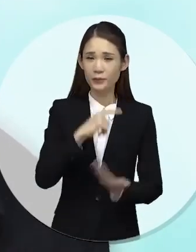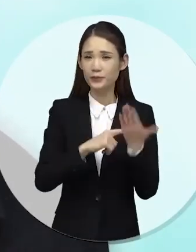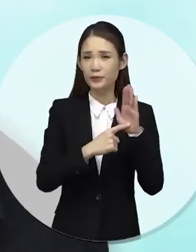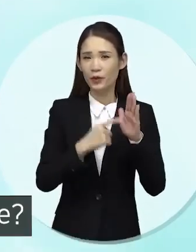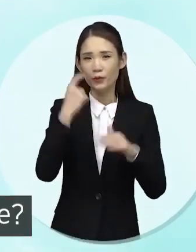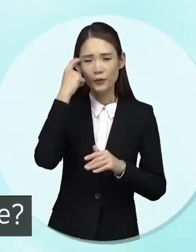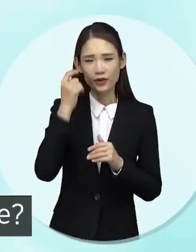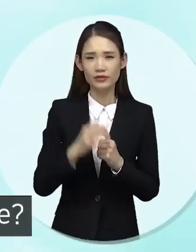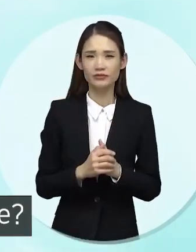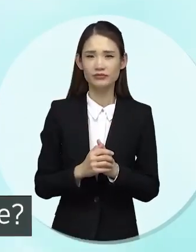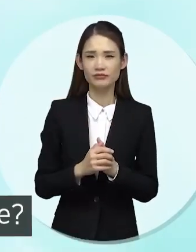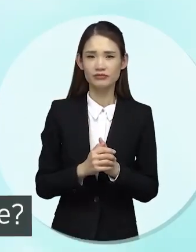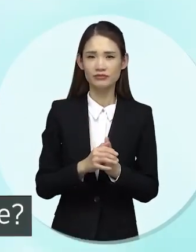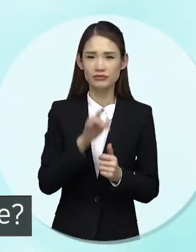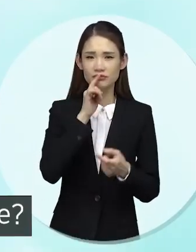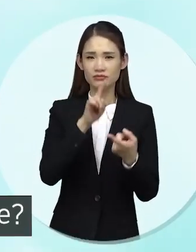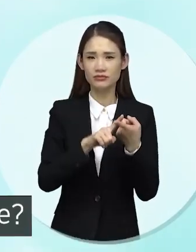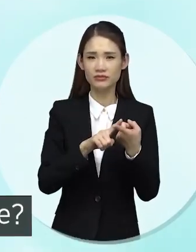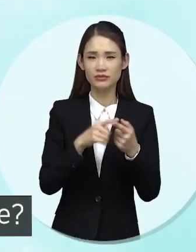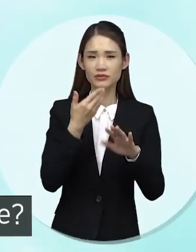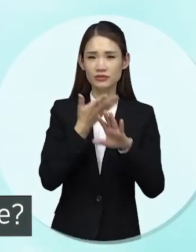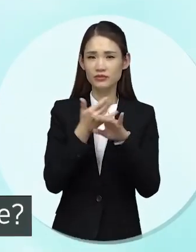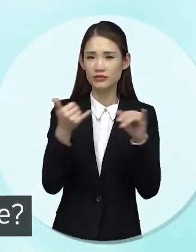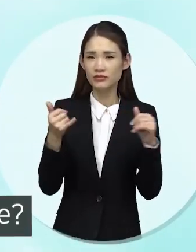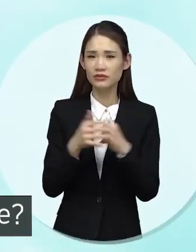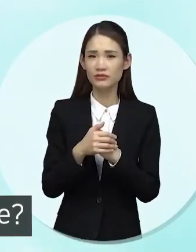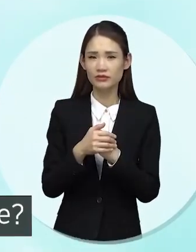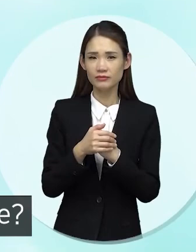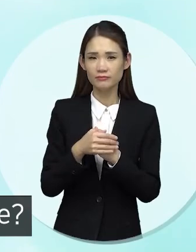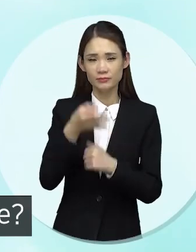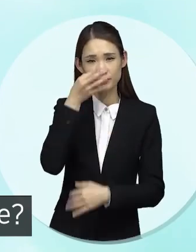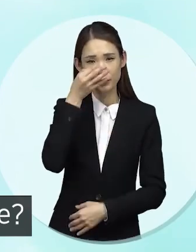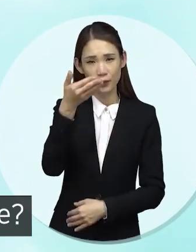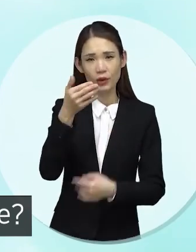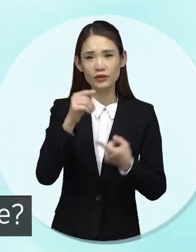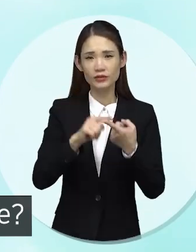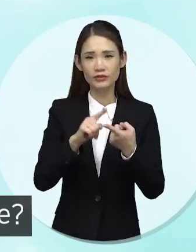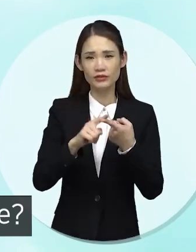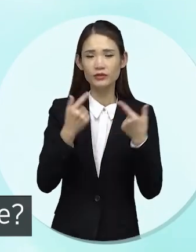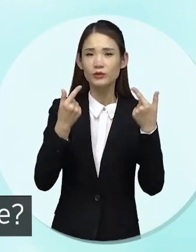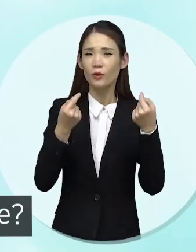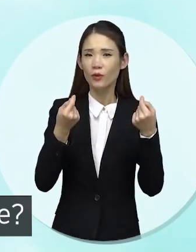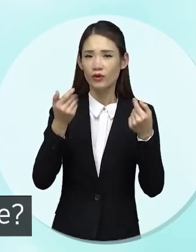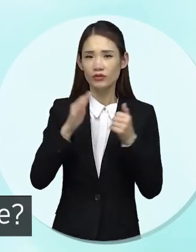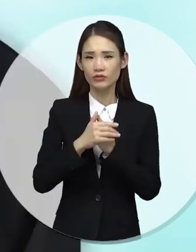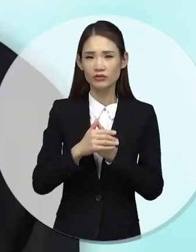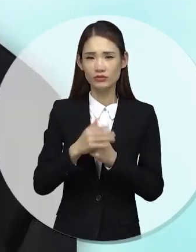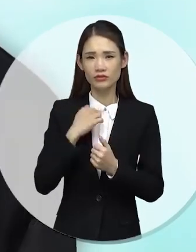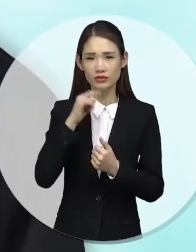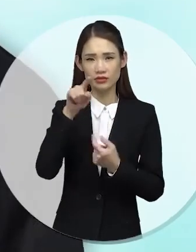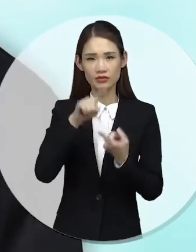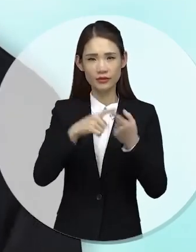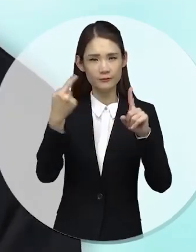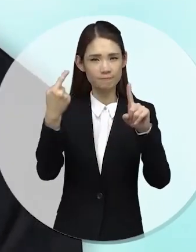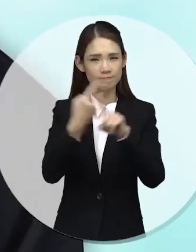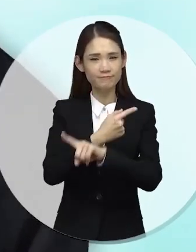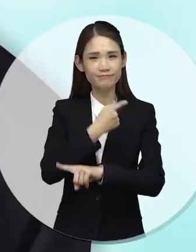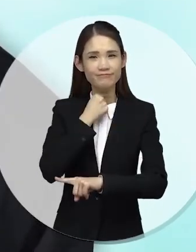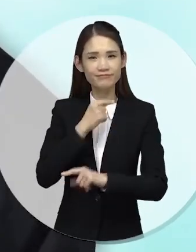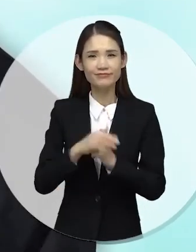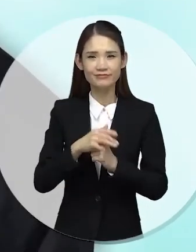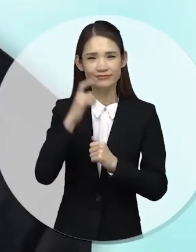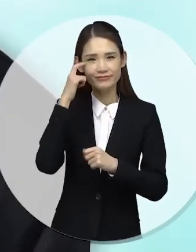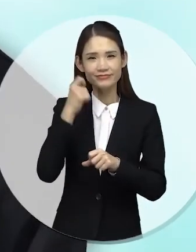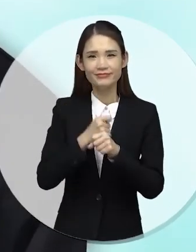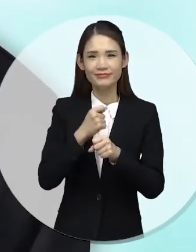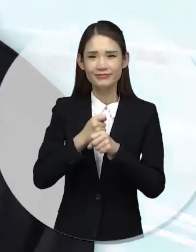아름답게만 나올까? 말 그대로 다른 사람이랑 그런 보여지는 부분에 있어서는 같은데 내가 저거를 좀 바꿔보고